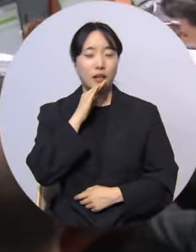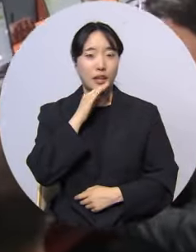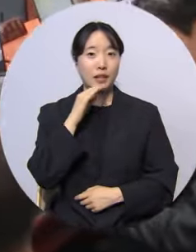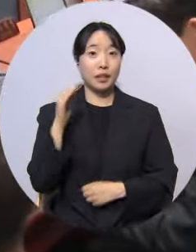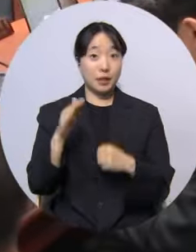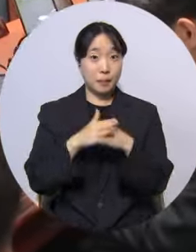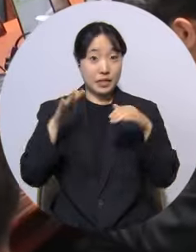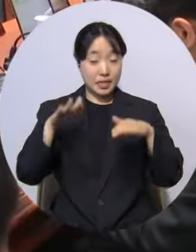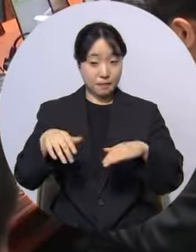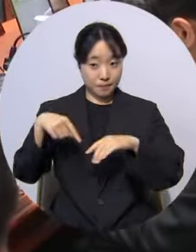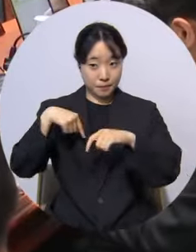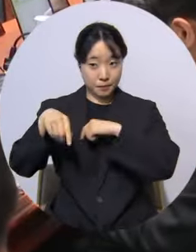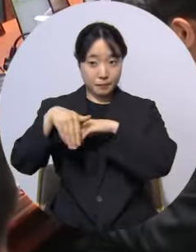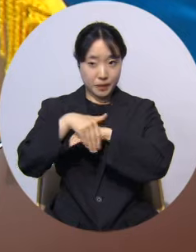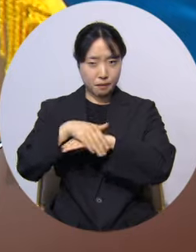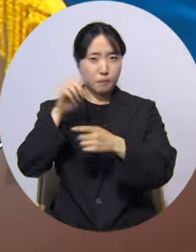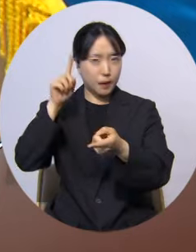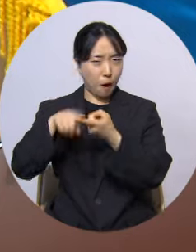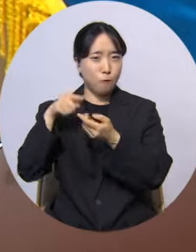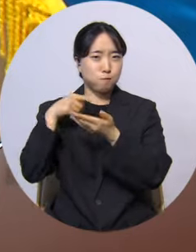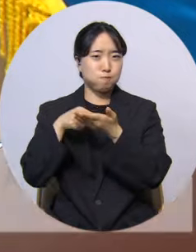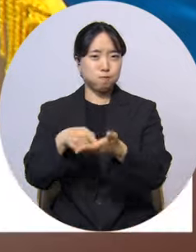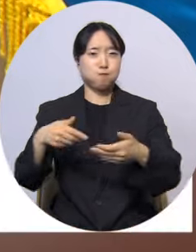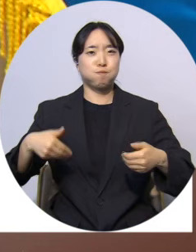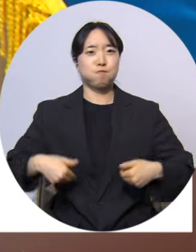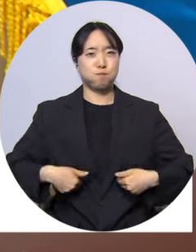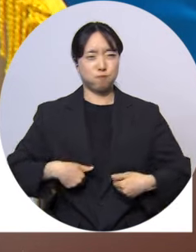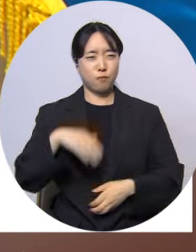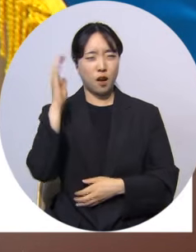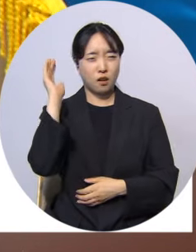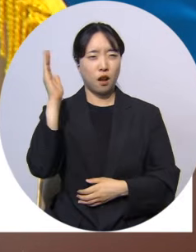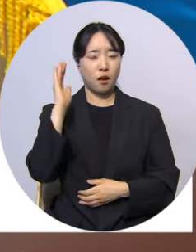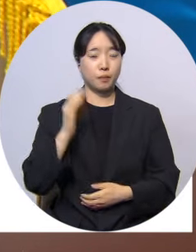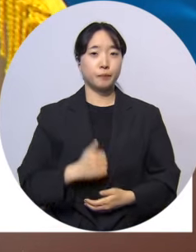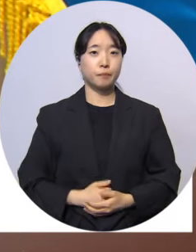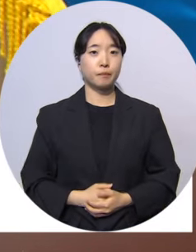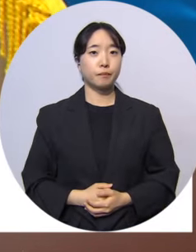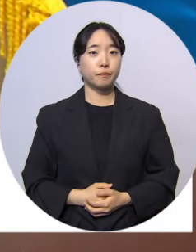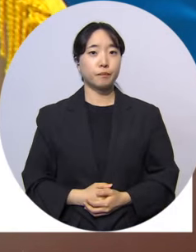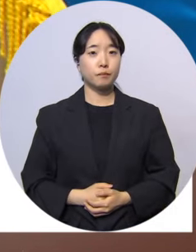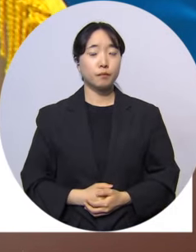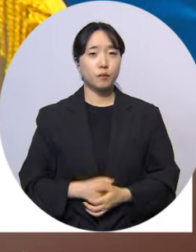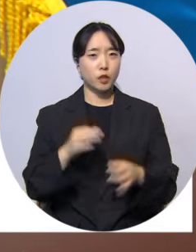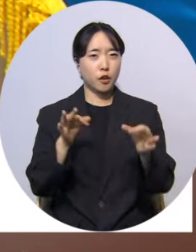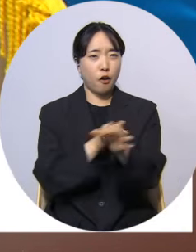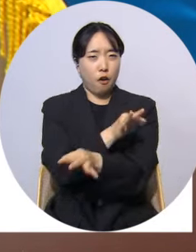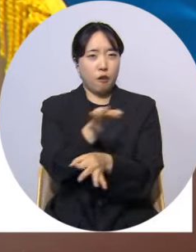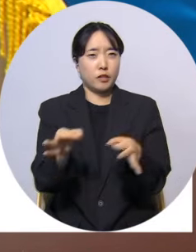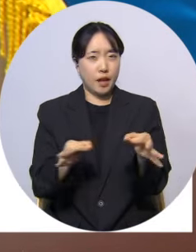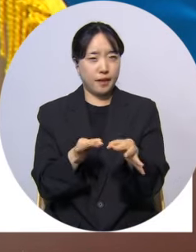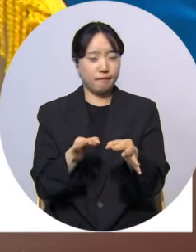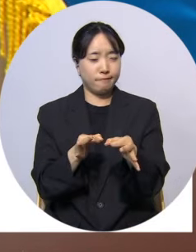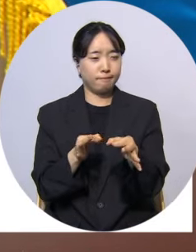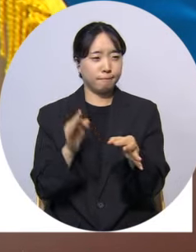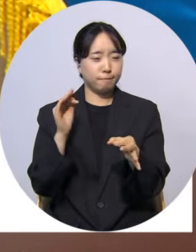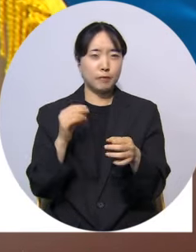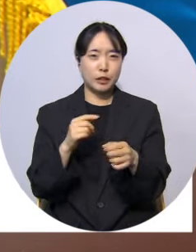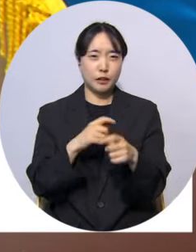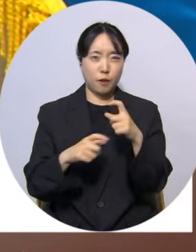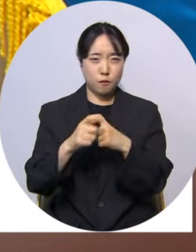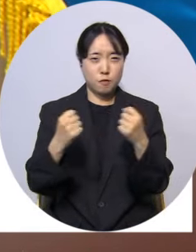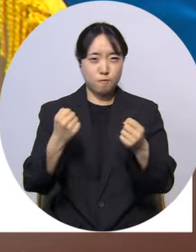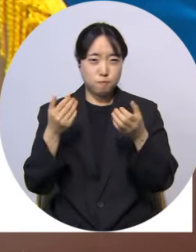더 높여야 한다고 강조했습니다. 경제의 역동성을 강화해서 회복을 넘어 도약으로